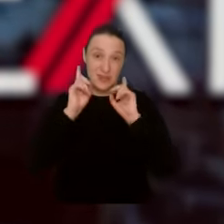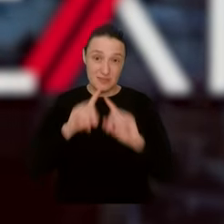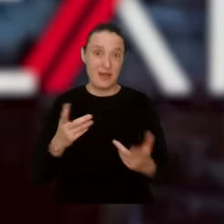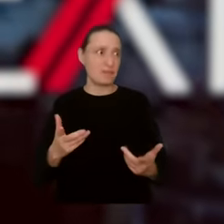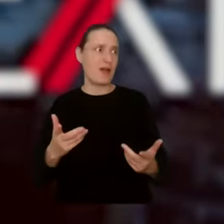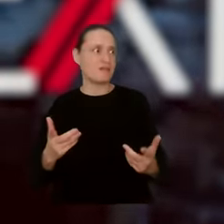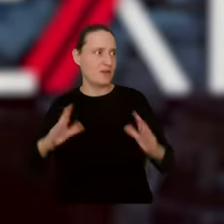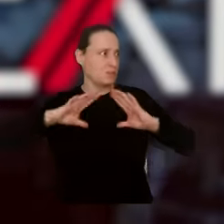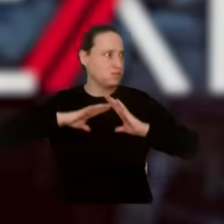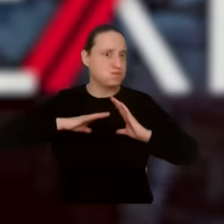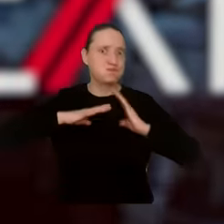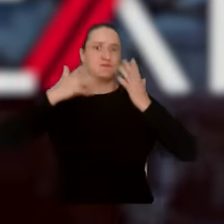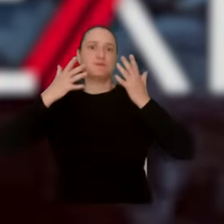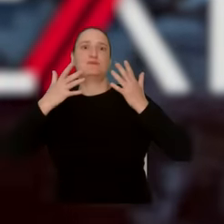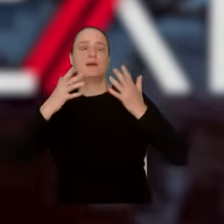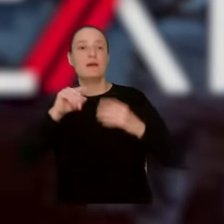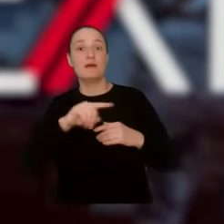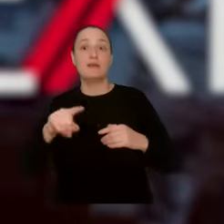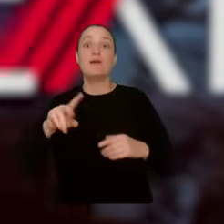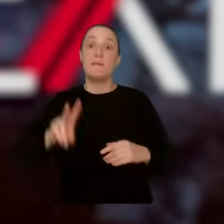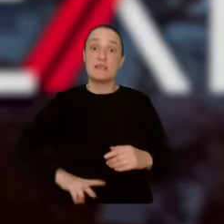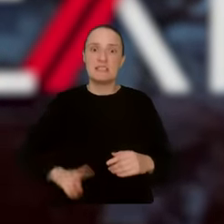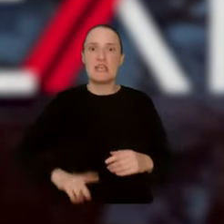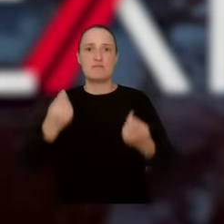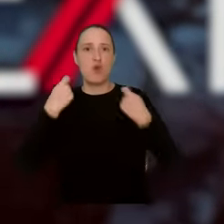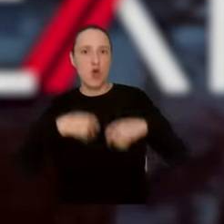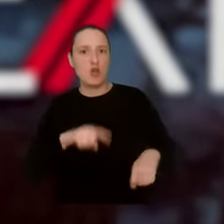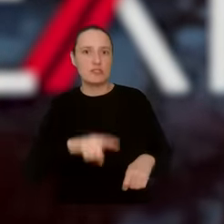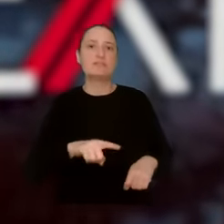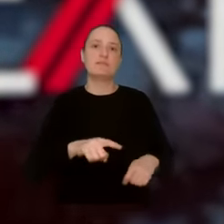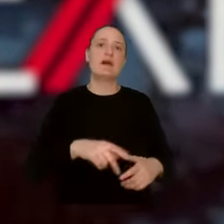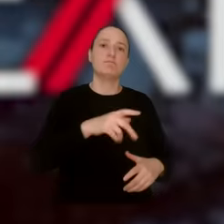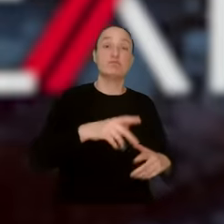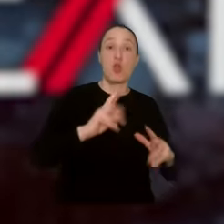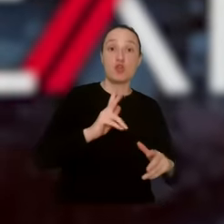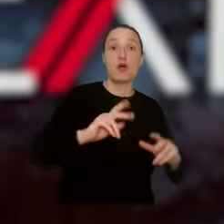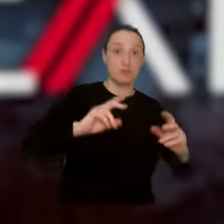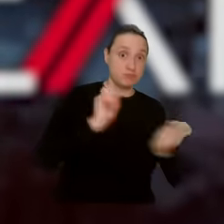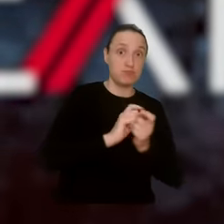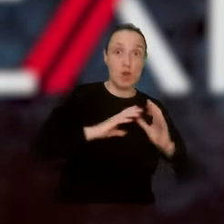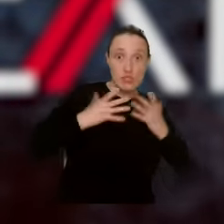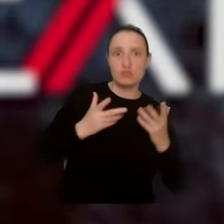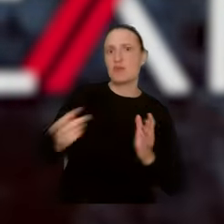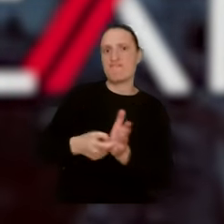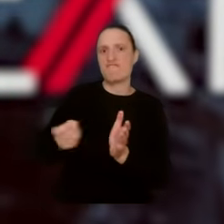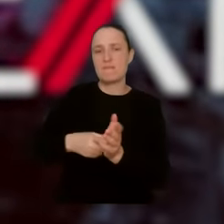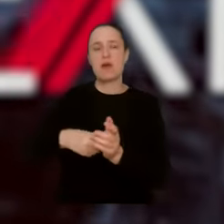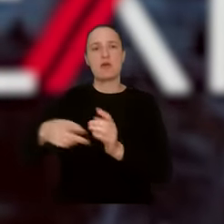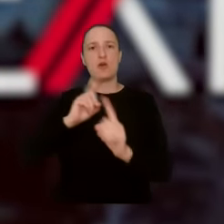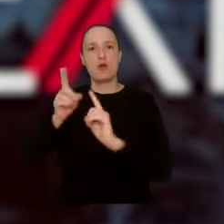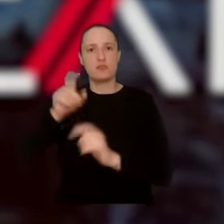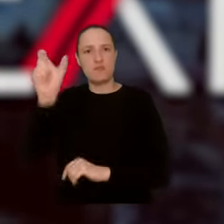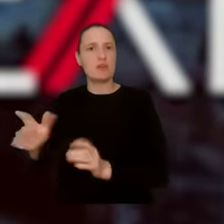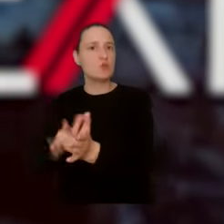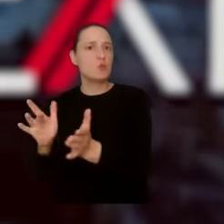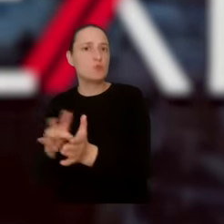Trwa strajk okupacyjny w Ministerstwie Rolnictwa. Protestujący żądają rozmowy z premierem Donaldem Tuskiem, ale ten na razie nie kwapi się do spotkania. W modzie